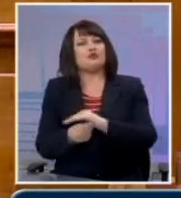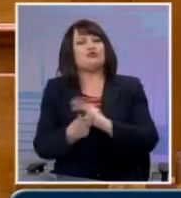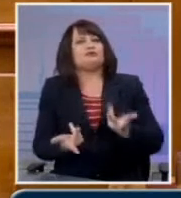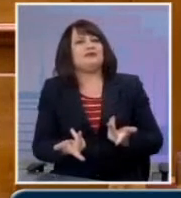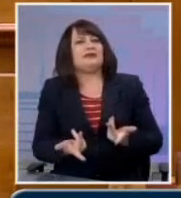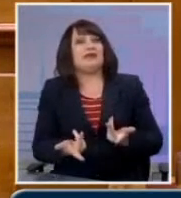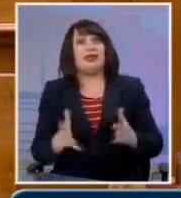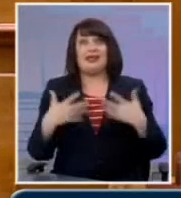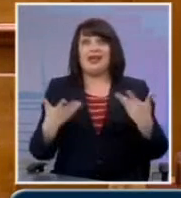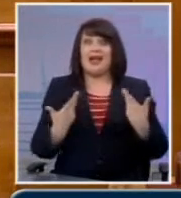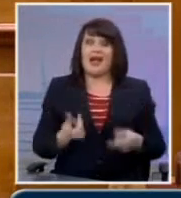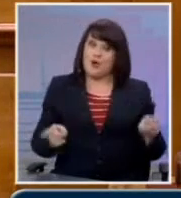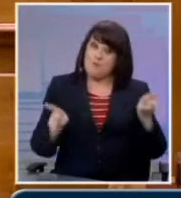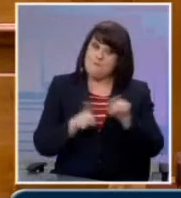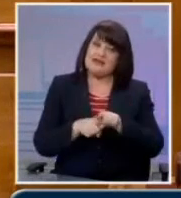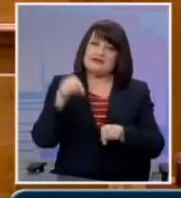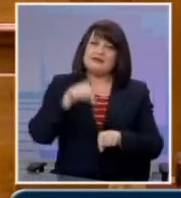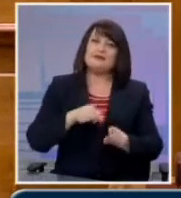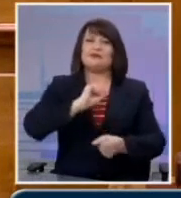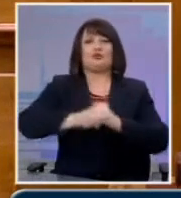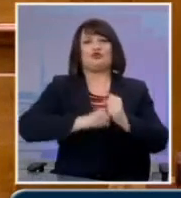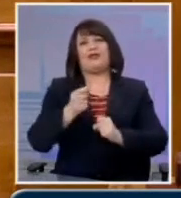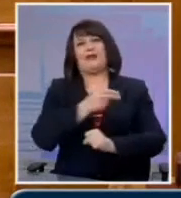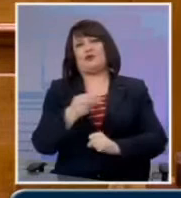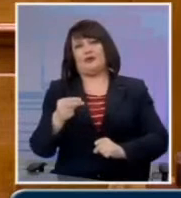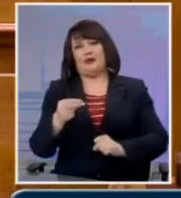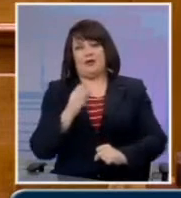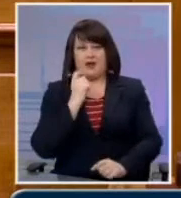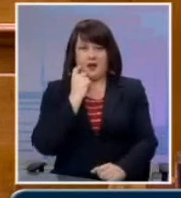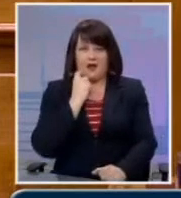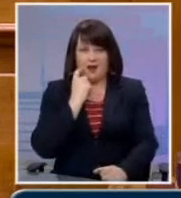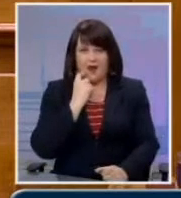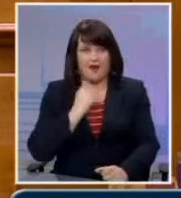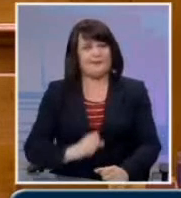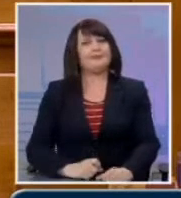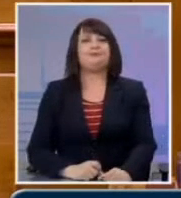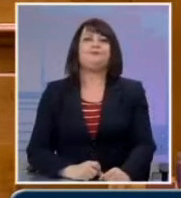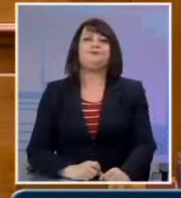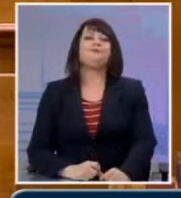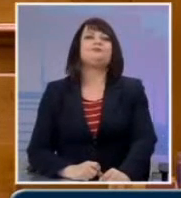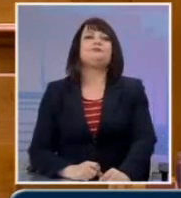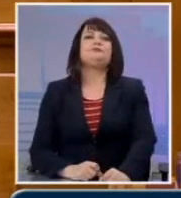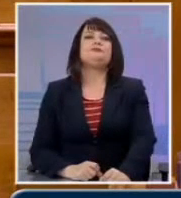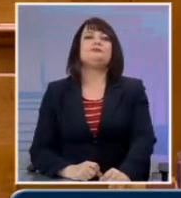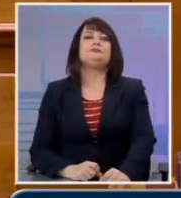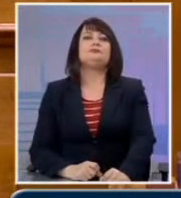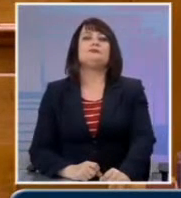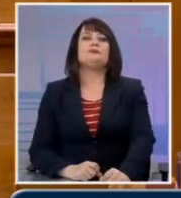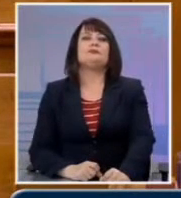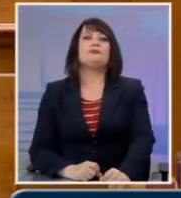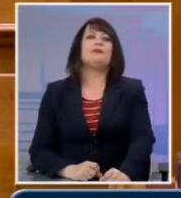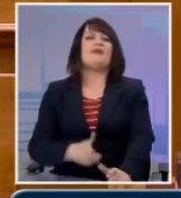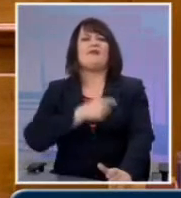προσπάθεια είμαστε τουλάχιστον μαζί. Γιατί, κυρίες και κύριοι συνάδελφοι... Παρακαλώ, ησυχία.